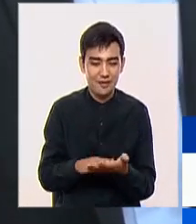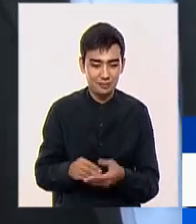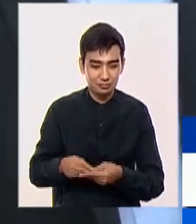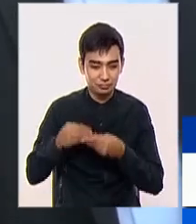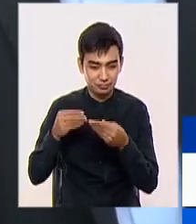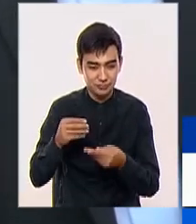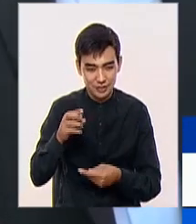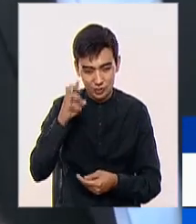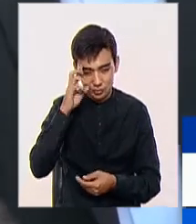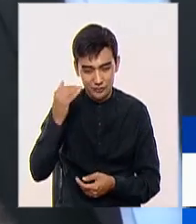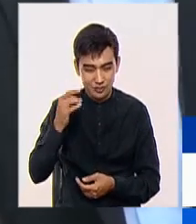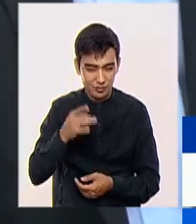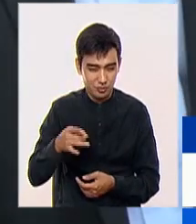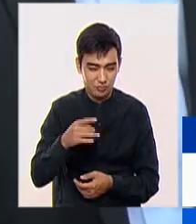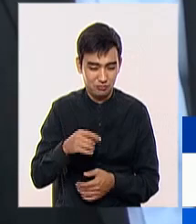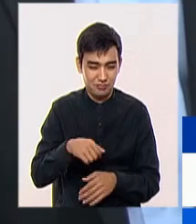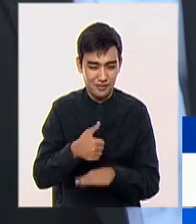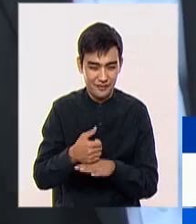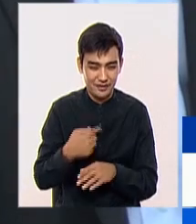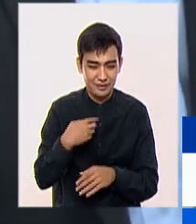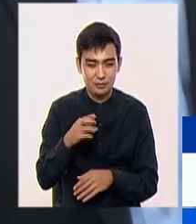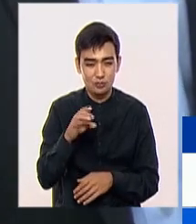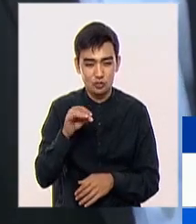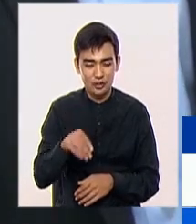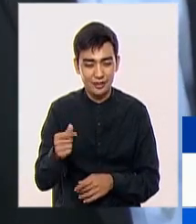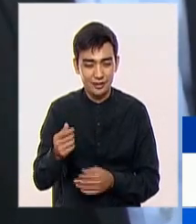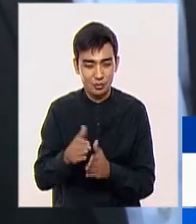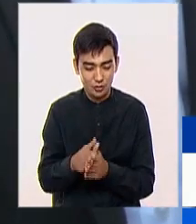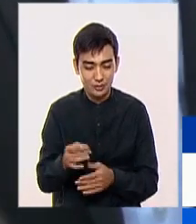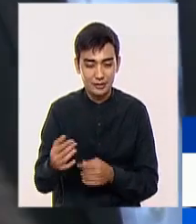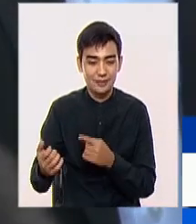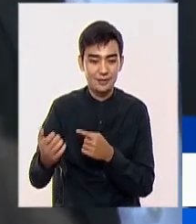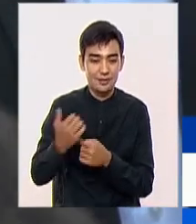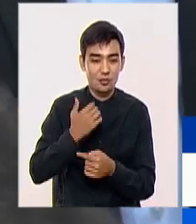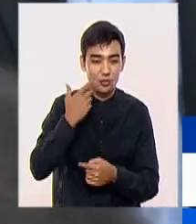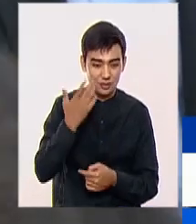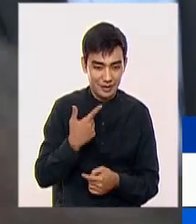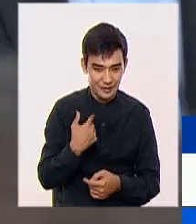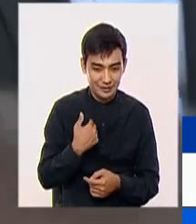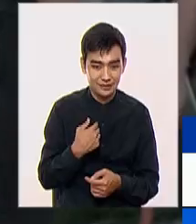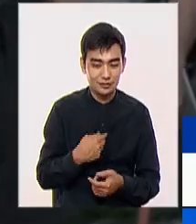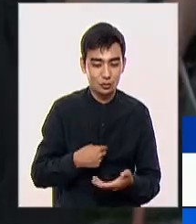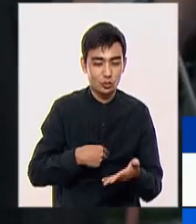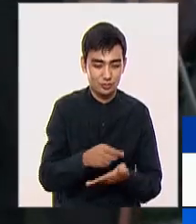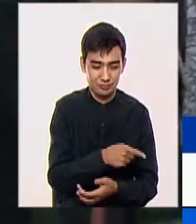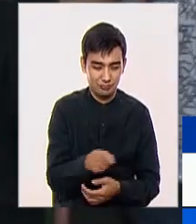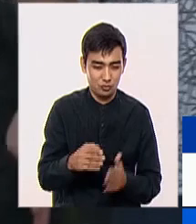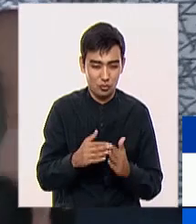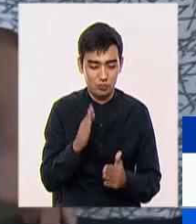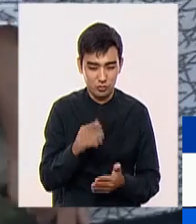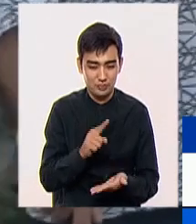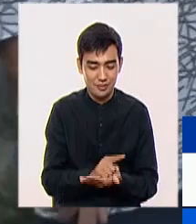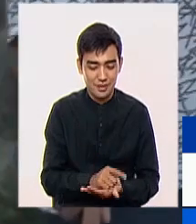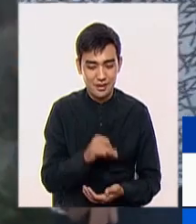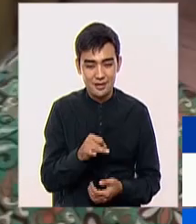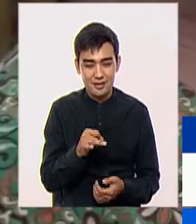Республика бюджеттен ақша сұраймыз. Сол кейін республикалық бюджеттен бізге ақша берген кезде біз оны сіздерден сатып аламыз. Әкім орынбасары қазан